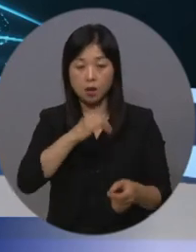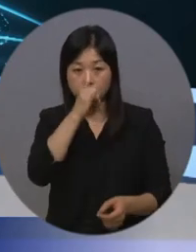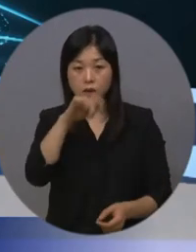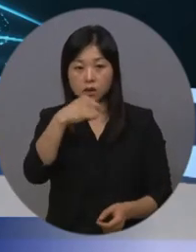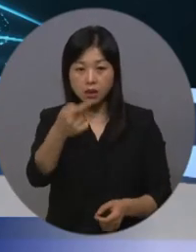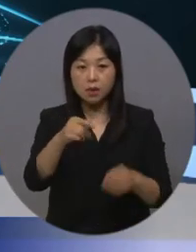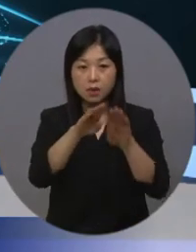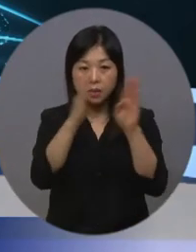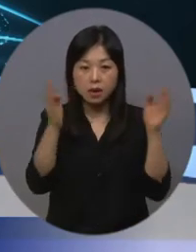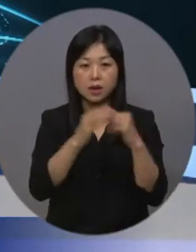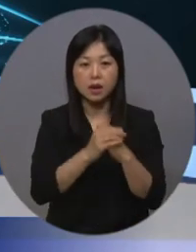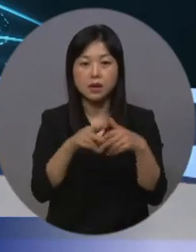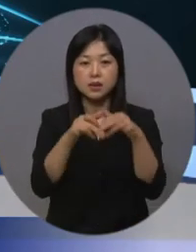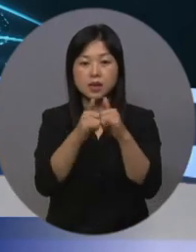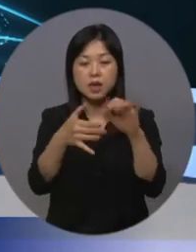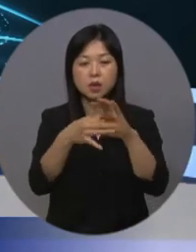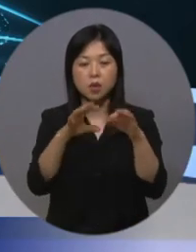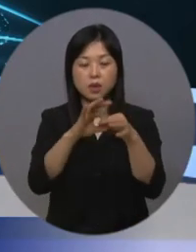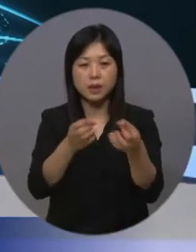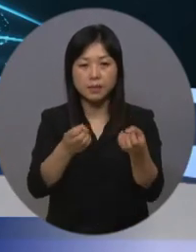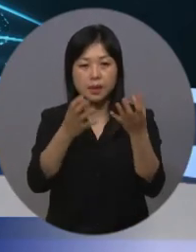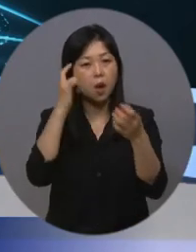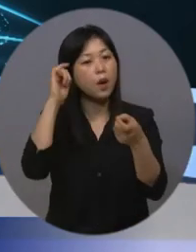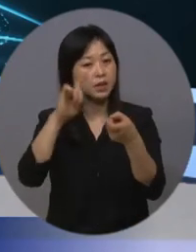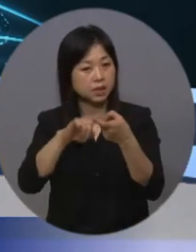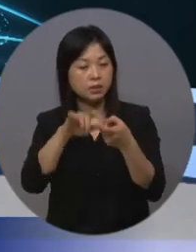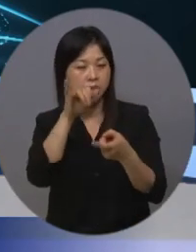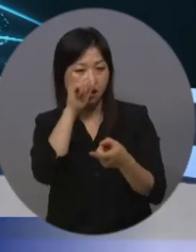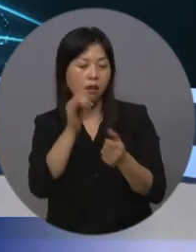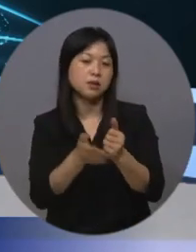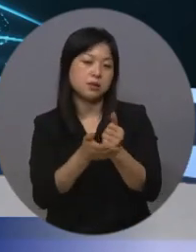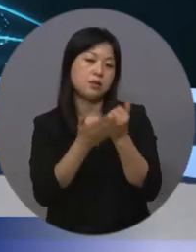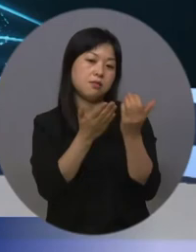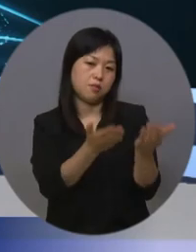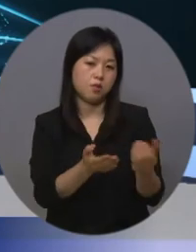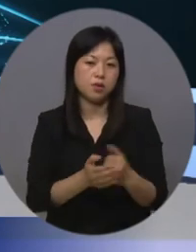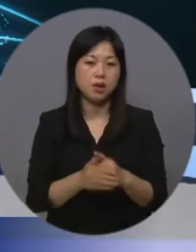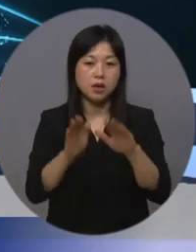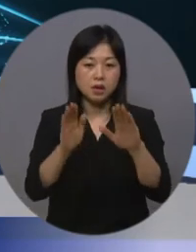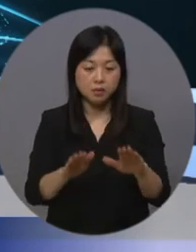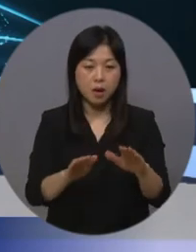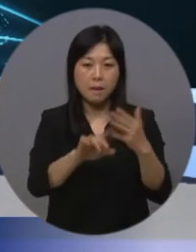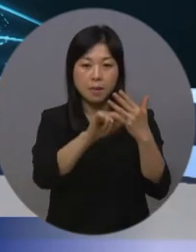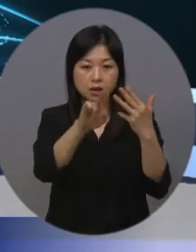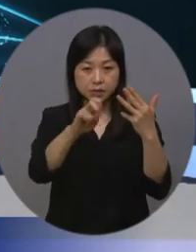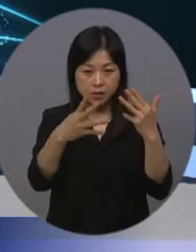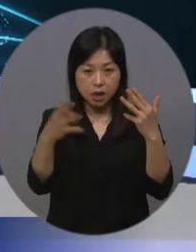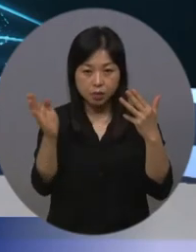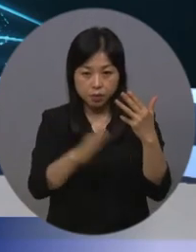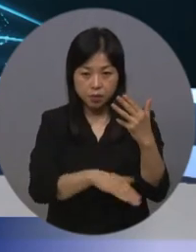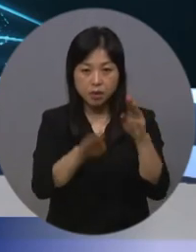대한 관심을 제고했다는 호평을 받았습니다. 오는 24일부터 열리는 도쿄